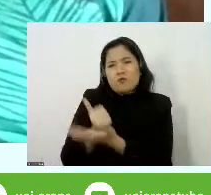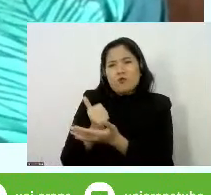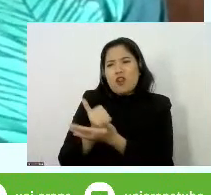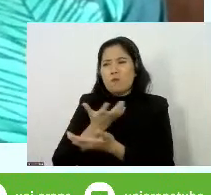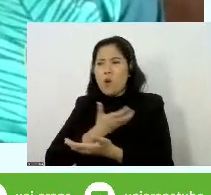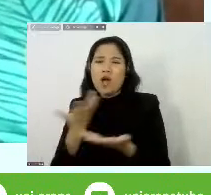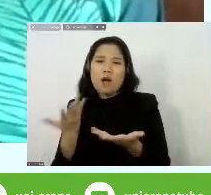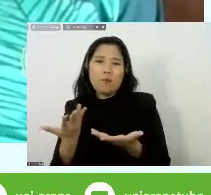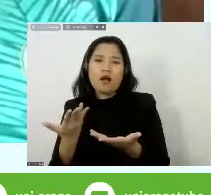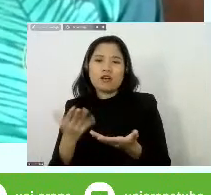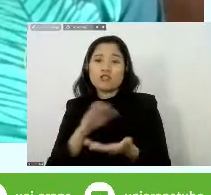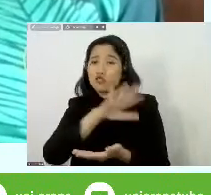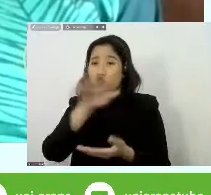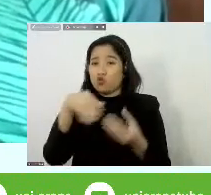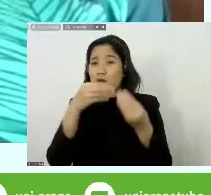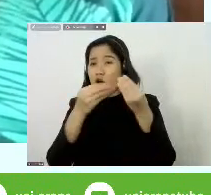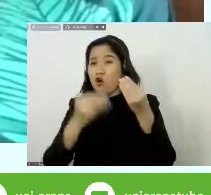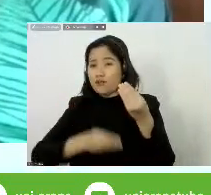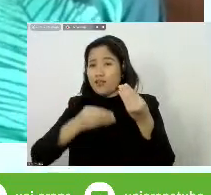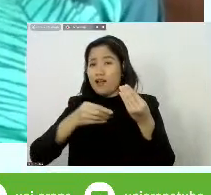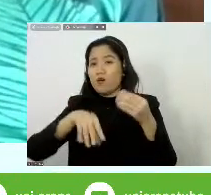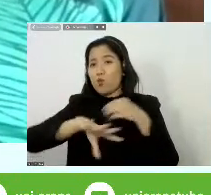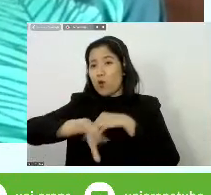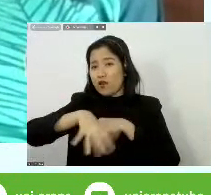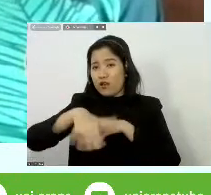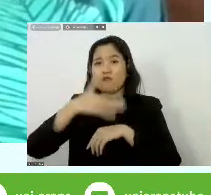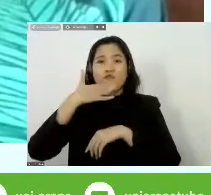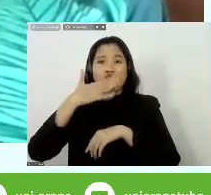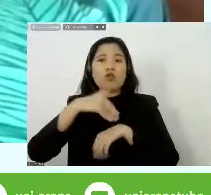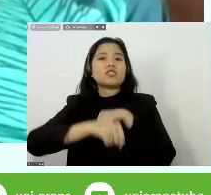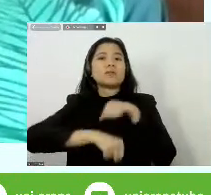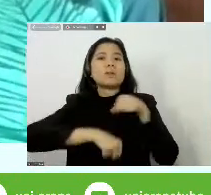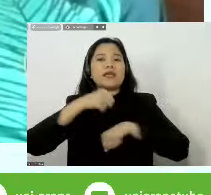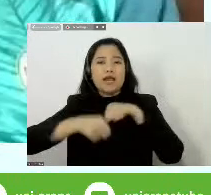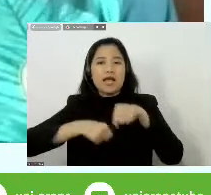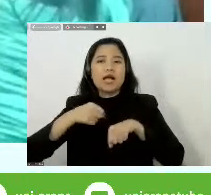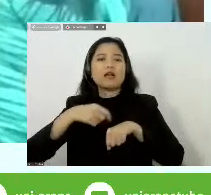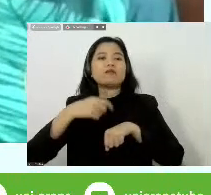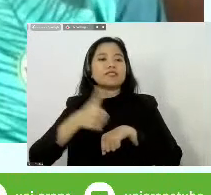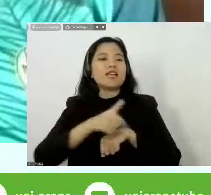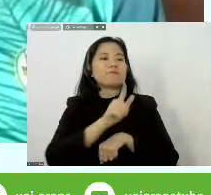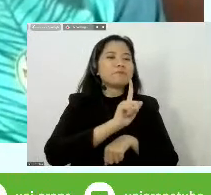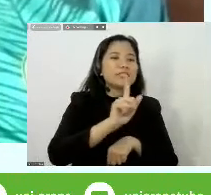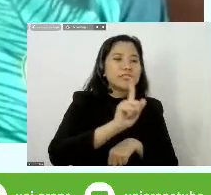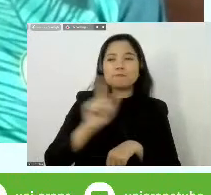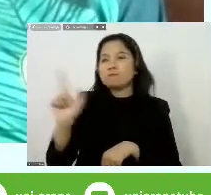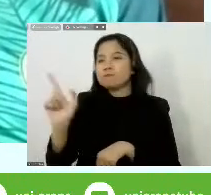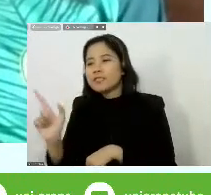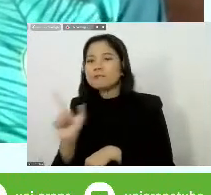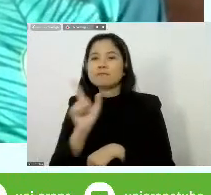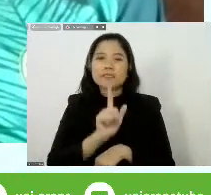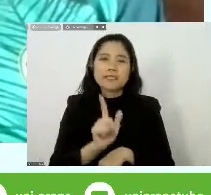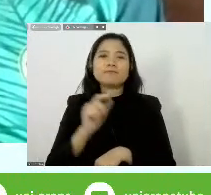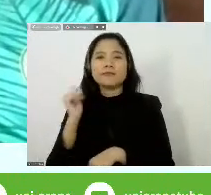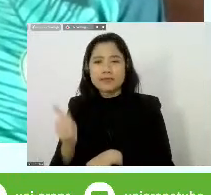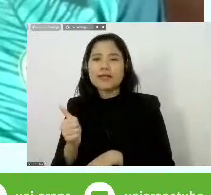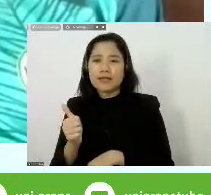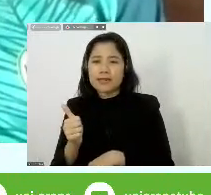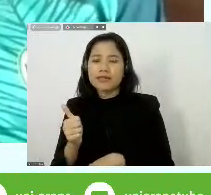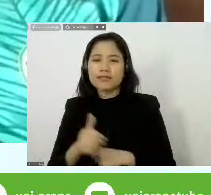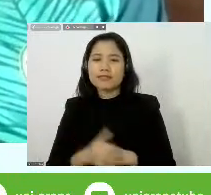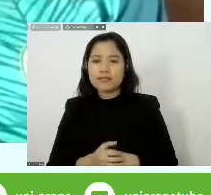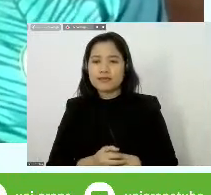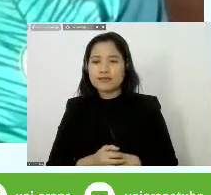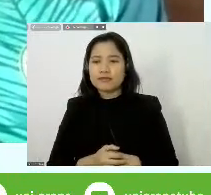satu semua anggota keluarga di rumah punya sepeda masing-masing dari kami bisa saling meminjam sering pakai gitu terus